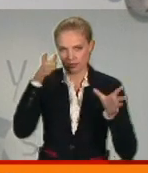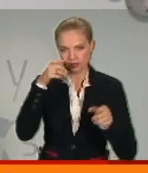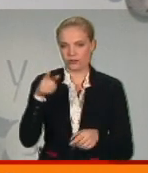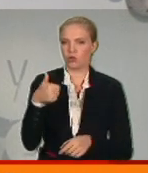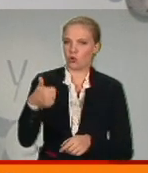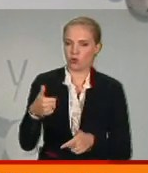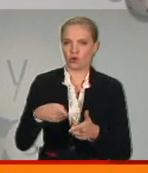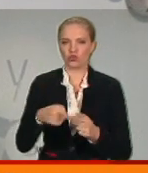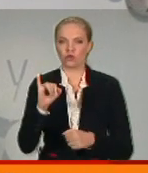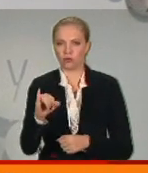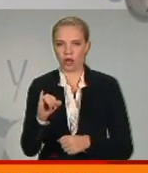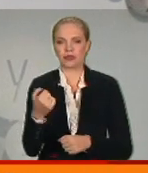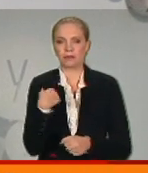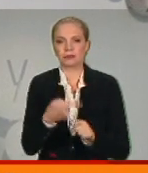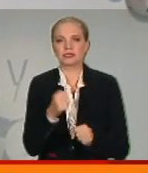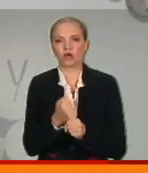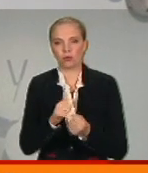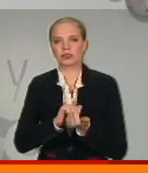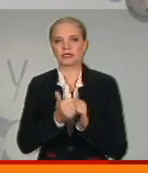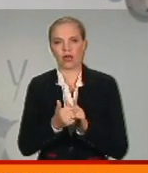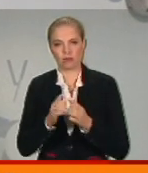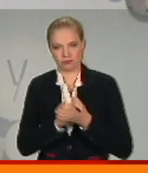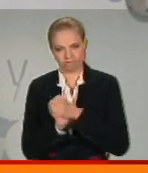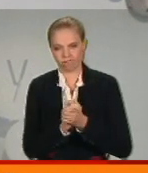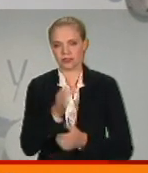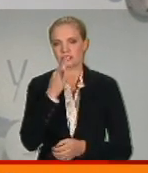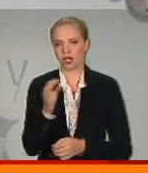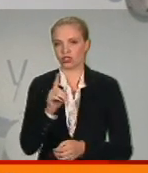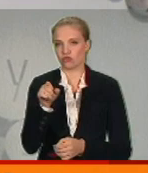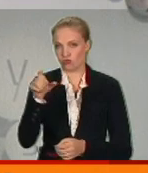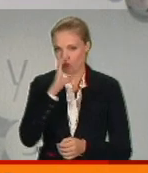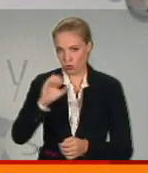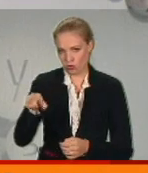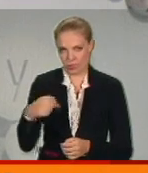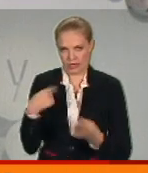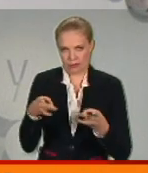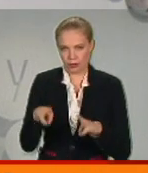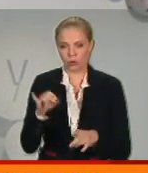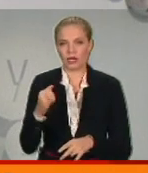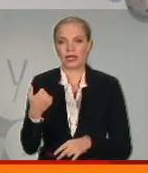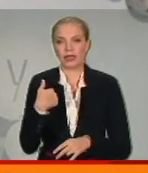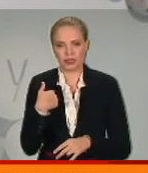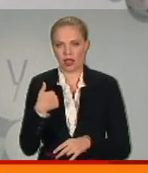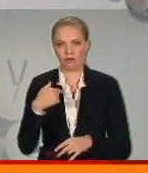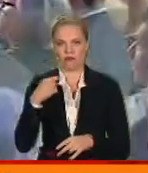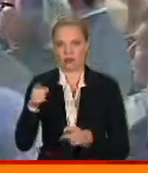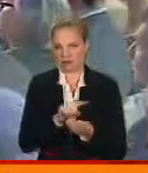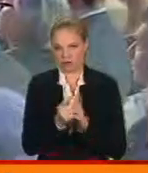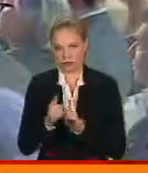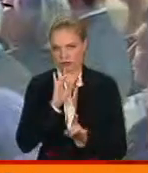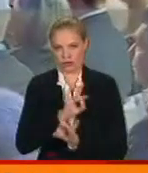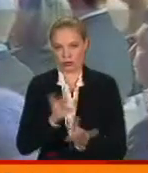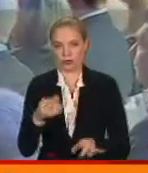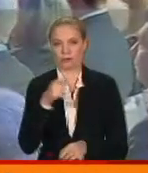хороший чи поганий ми це робимо замість об'єднатися і сказати що носоріг Нам не потрібен і нас у носорогів не перетвориш